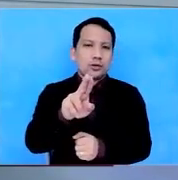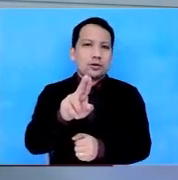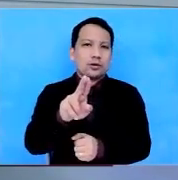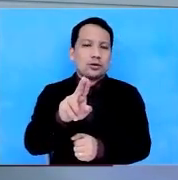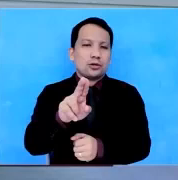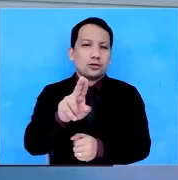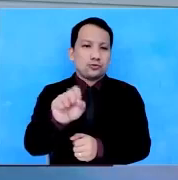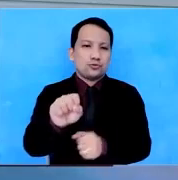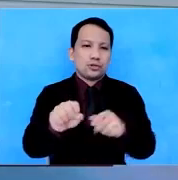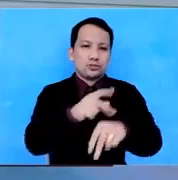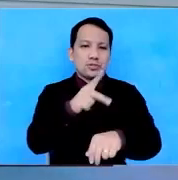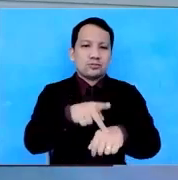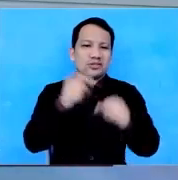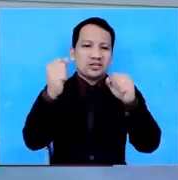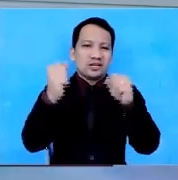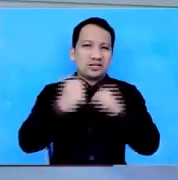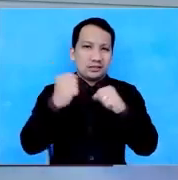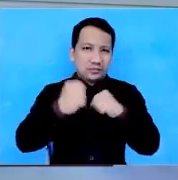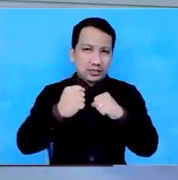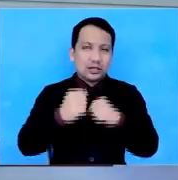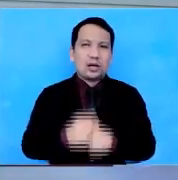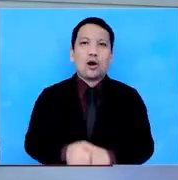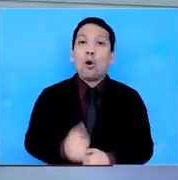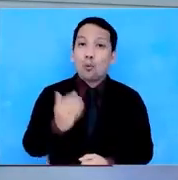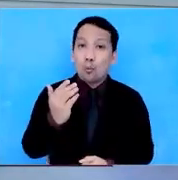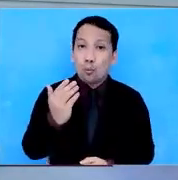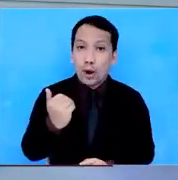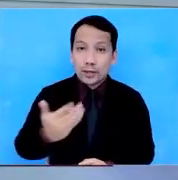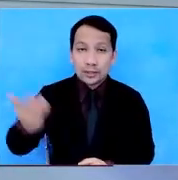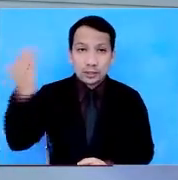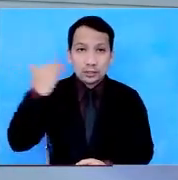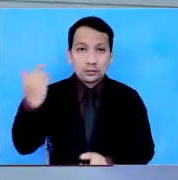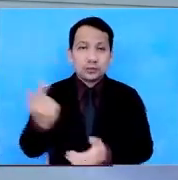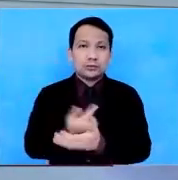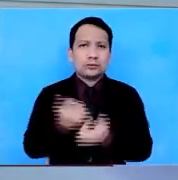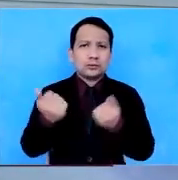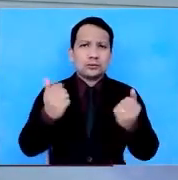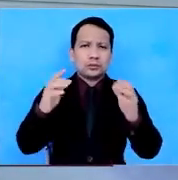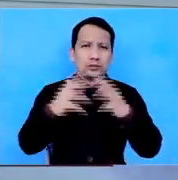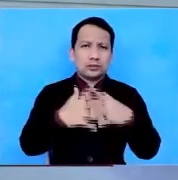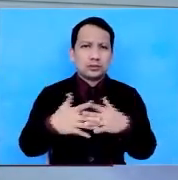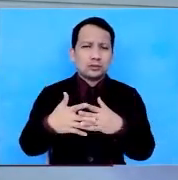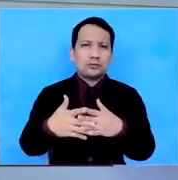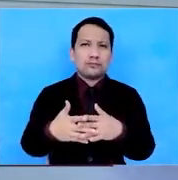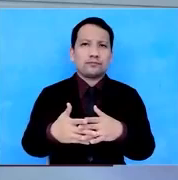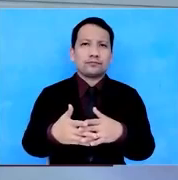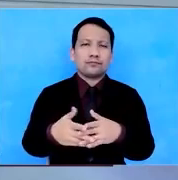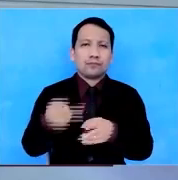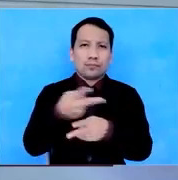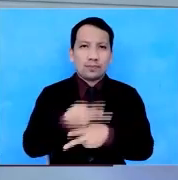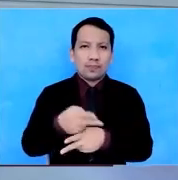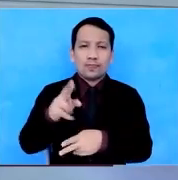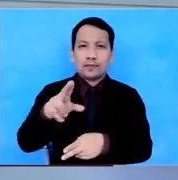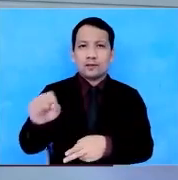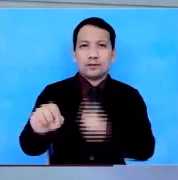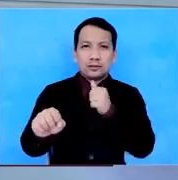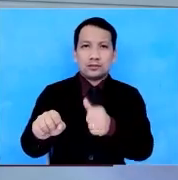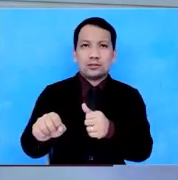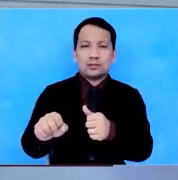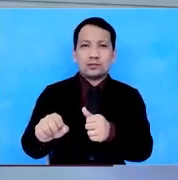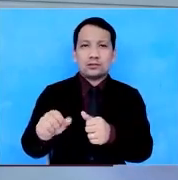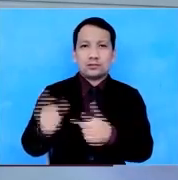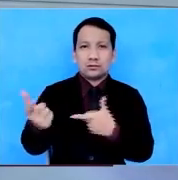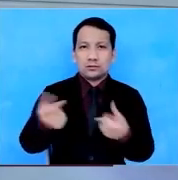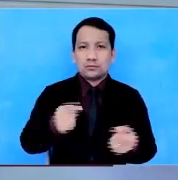Treaty. Bakit po mahalaga yan? Sa mga nakaraang administrasyon kasi ng Amerika, mas maingat ang U.S. na hindi mag-commit